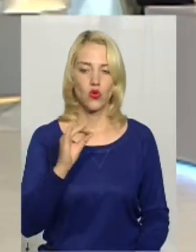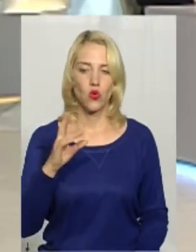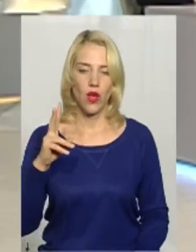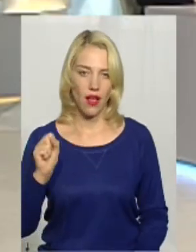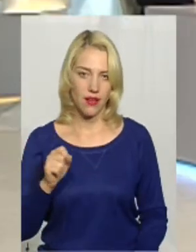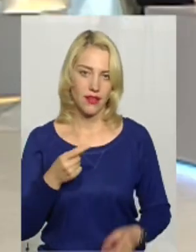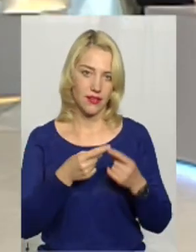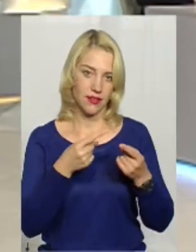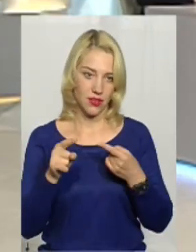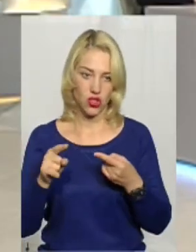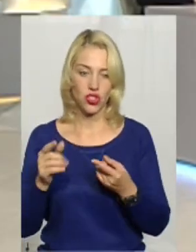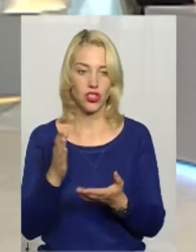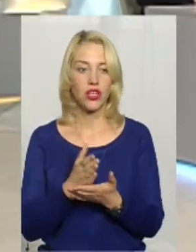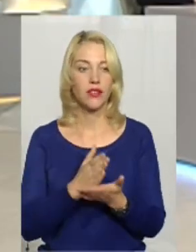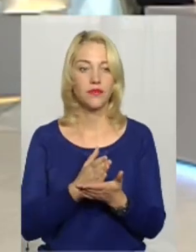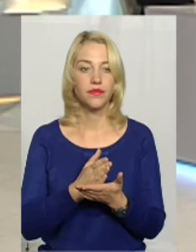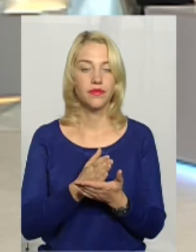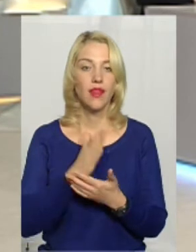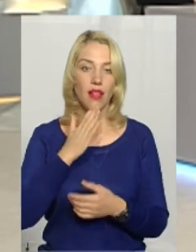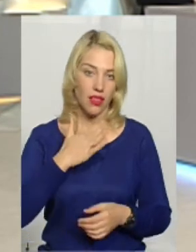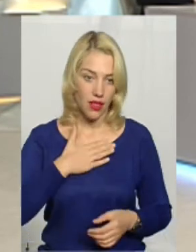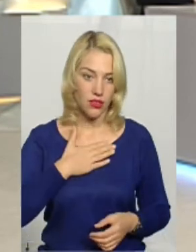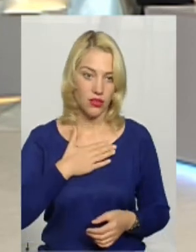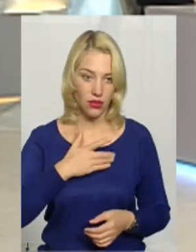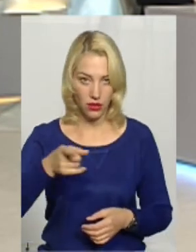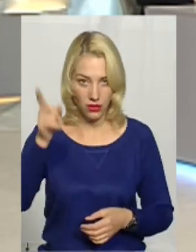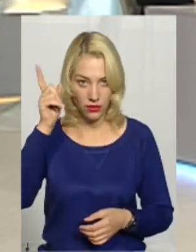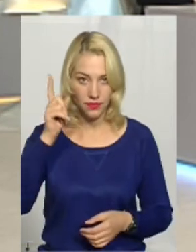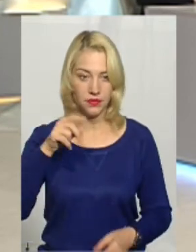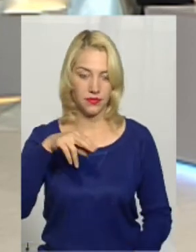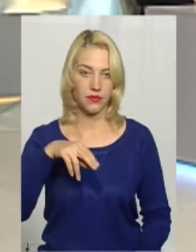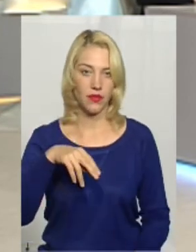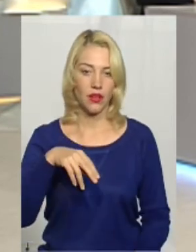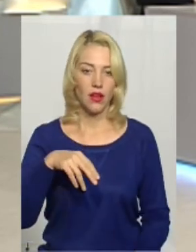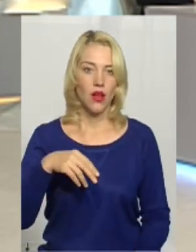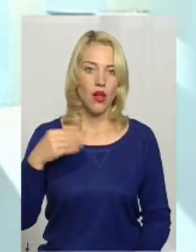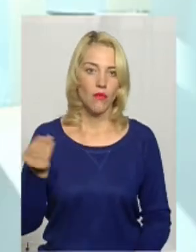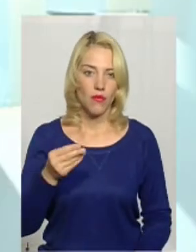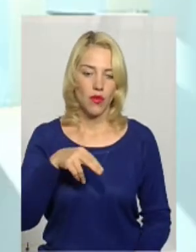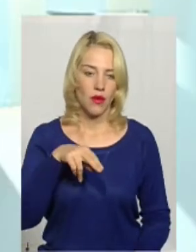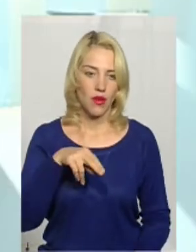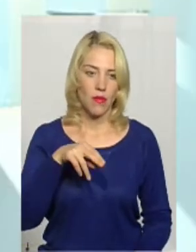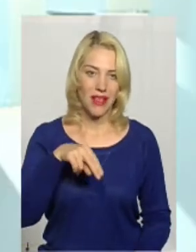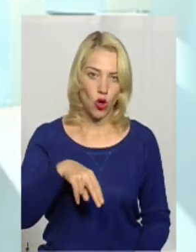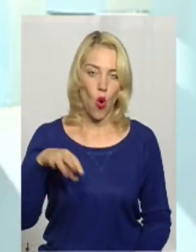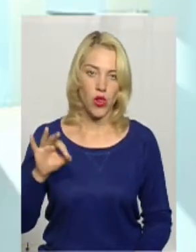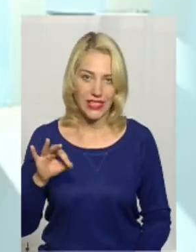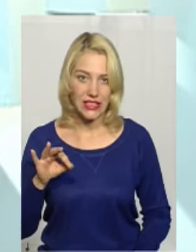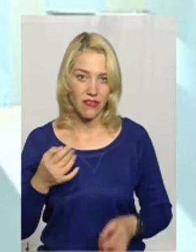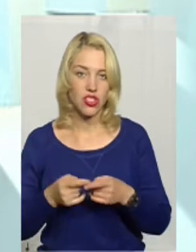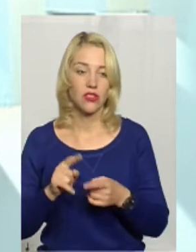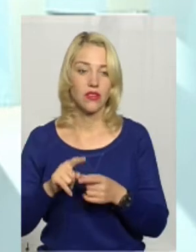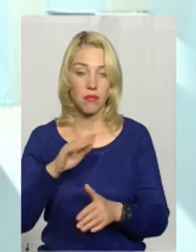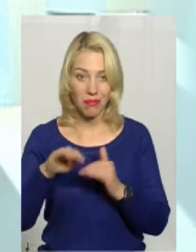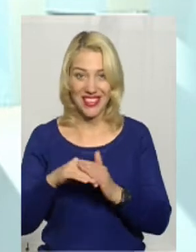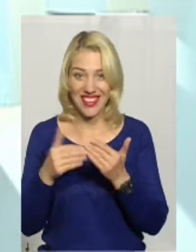Ну, і ще там є наш Пріснопам'ятний Петро Олексійович має можливість собі це дозволити. Тобто це під